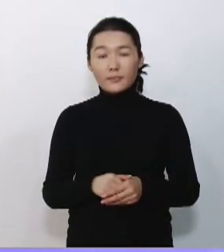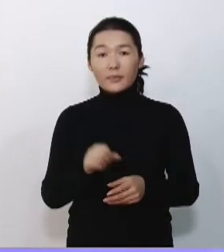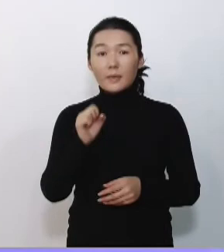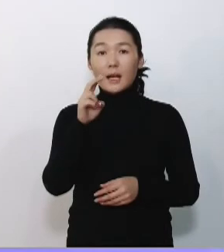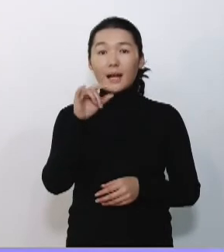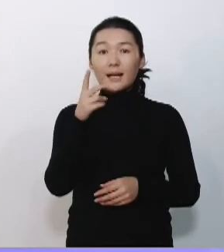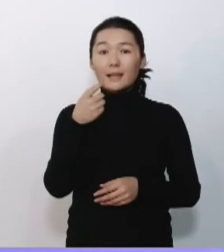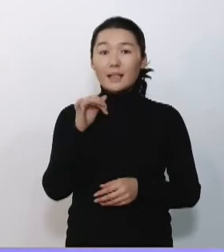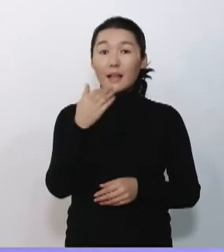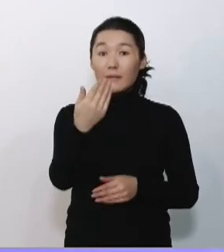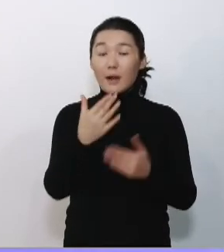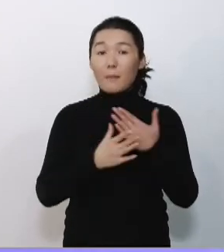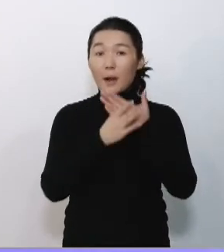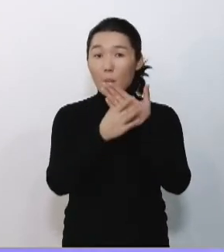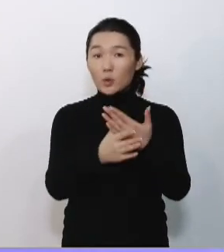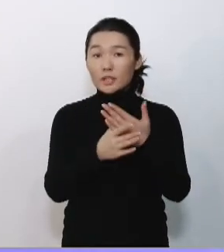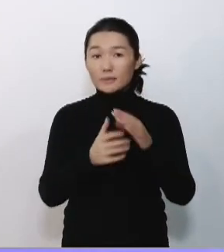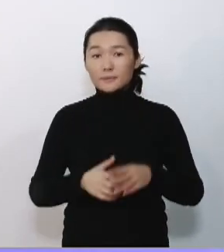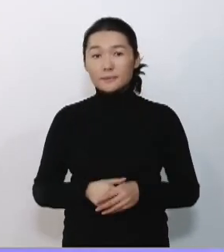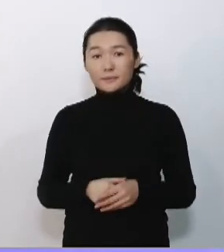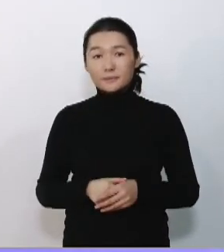Ахлай вам поможет в этом.